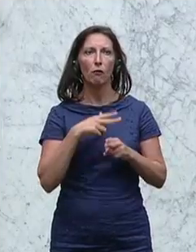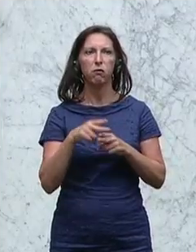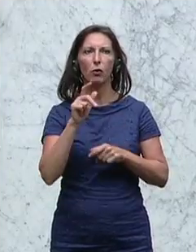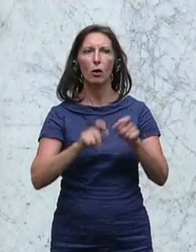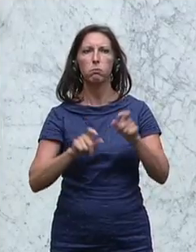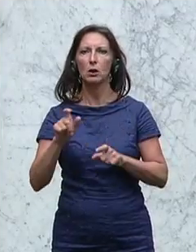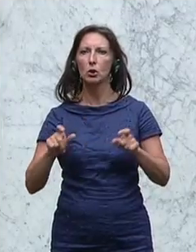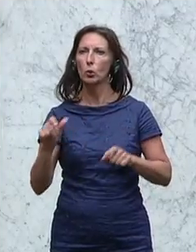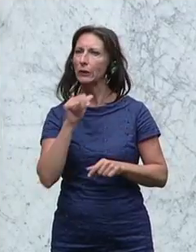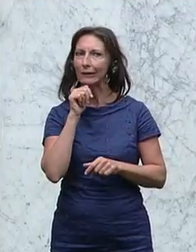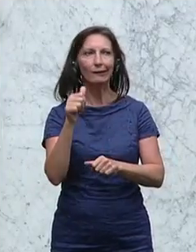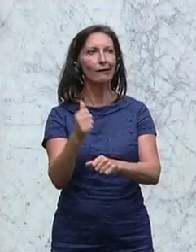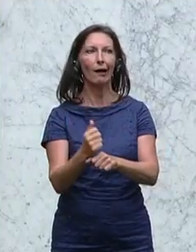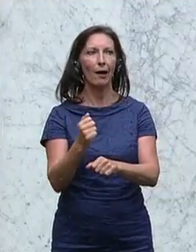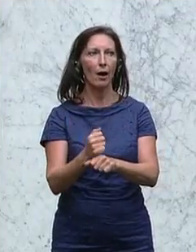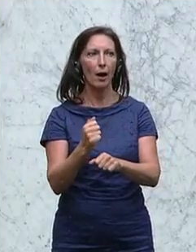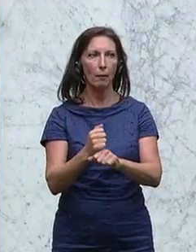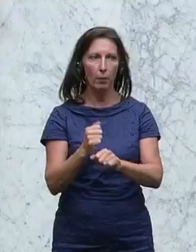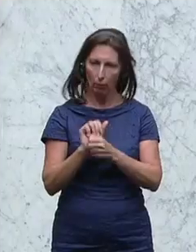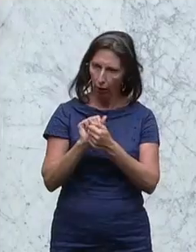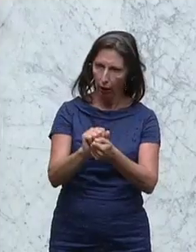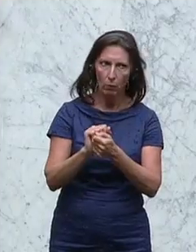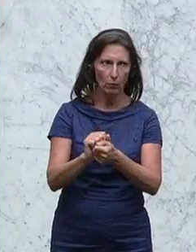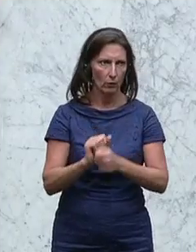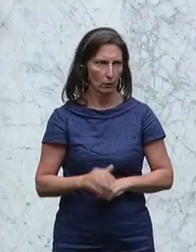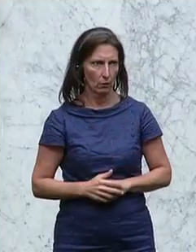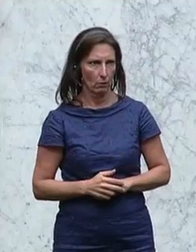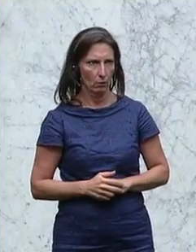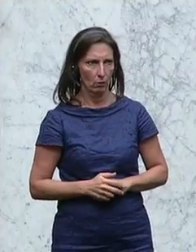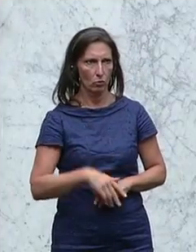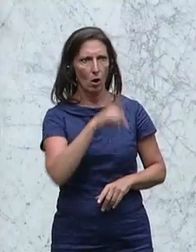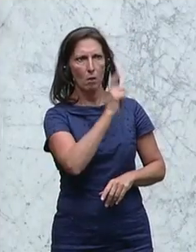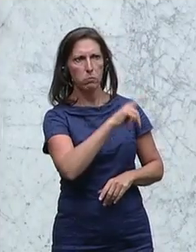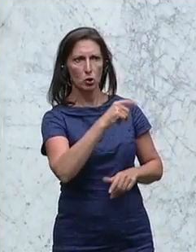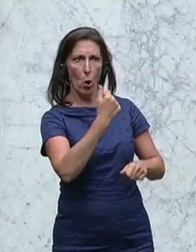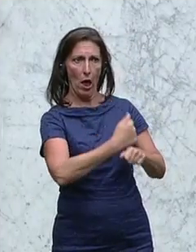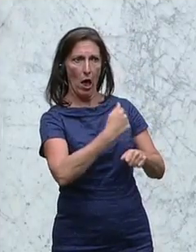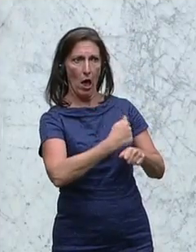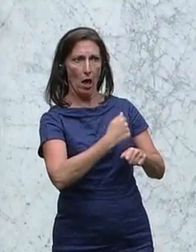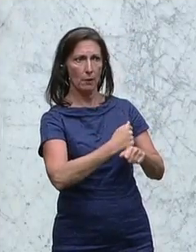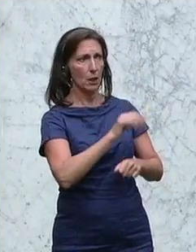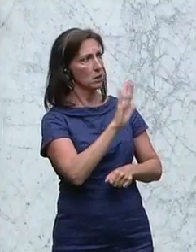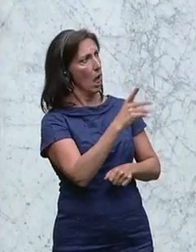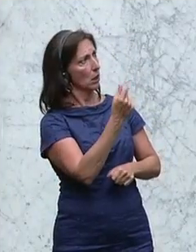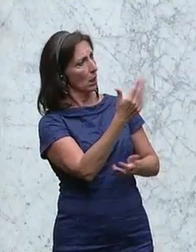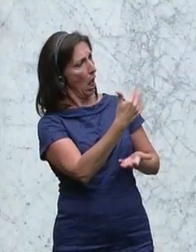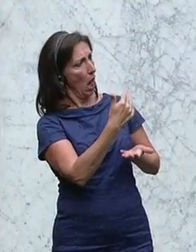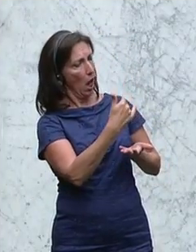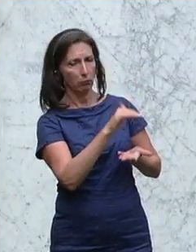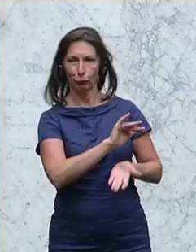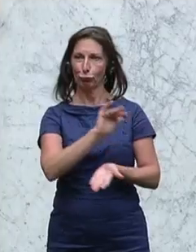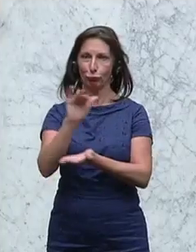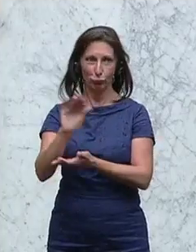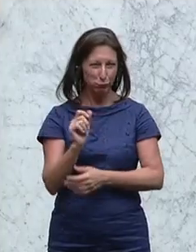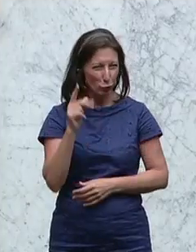Menschen einsetzen und für diese das Geld der arbeitenden Menschen großzügig zur Verfügung stellen. Vor allem in Wien ist